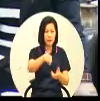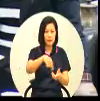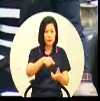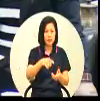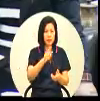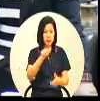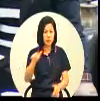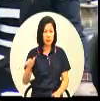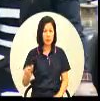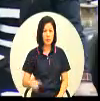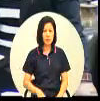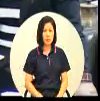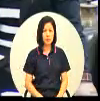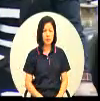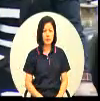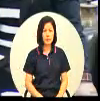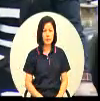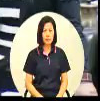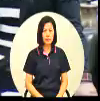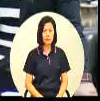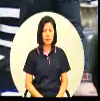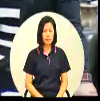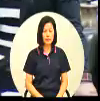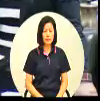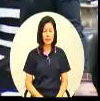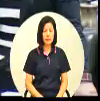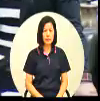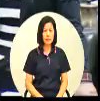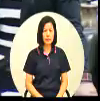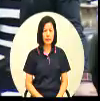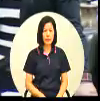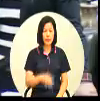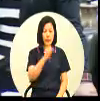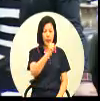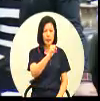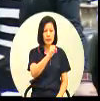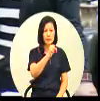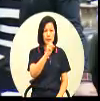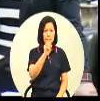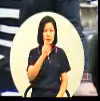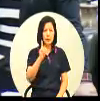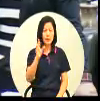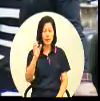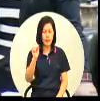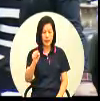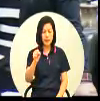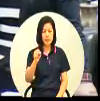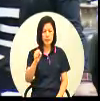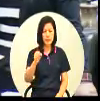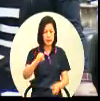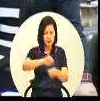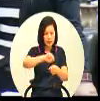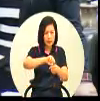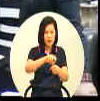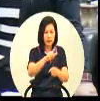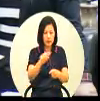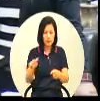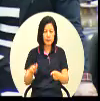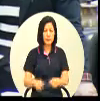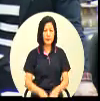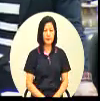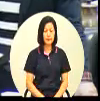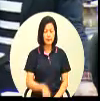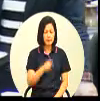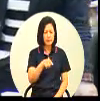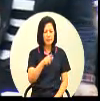了。这个材料就是 SBS 嘛，吼，加这个材料，啊，确实这个材料，其实